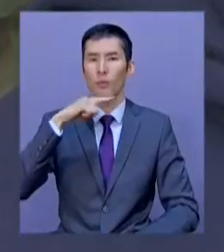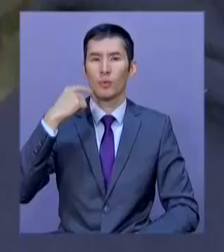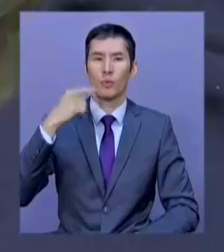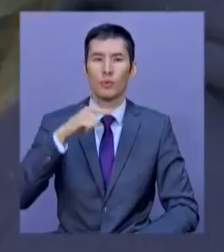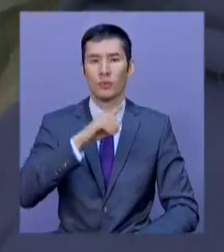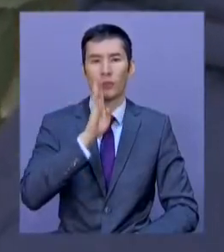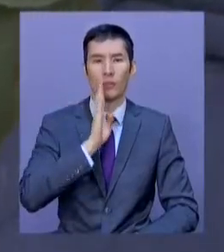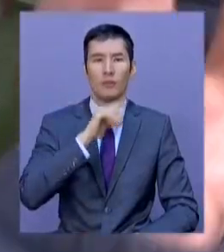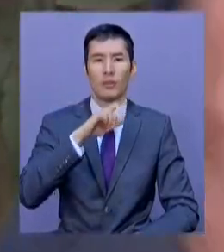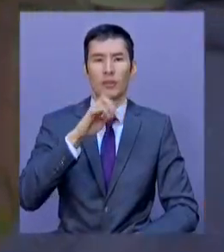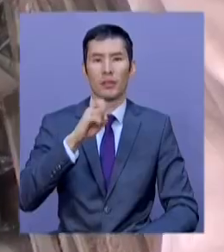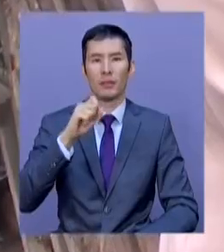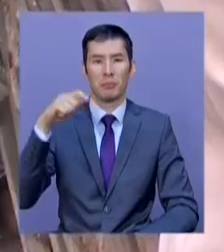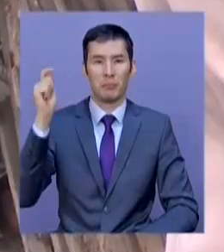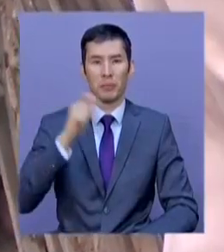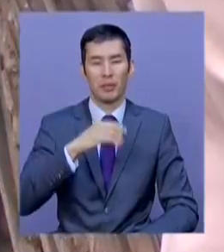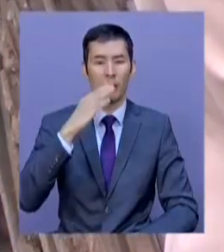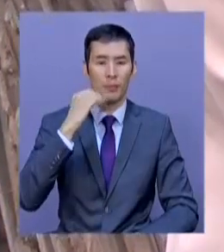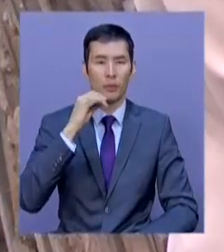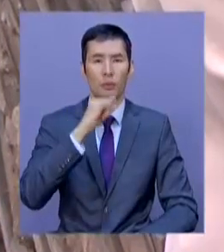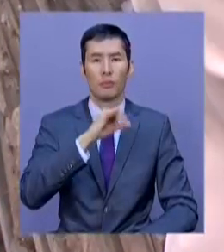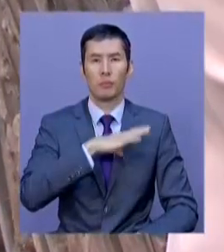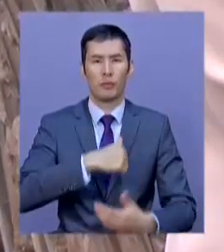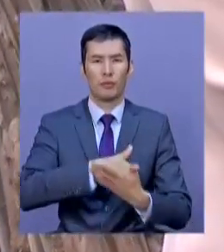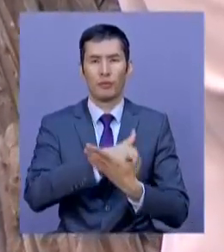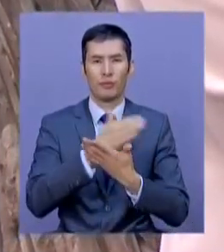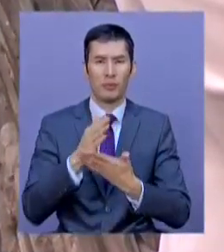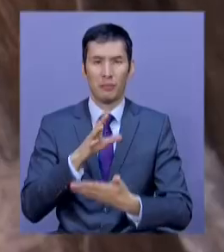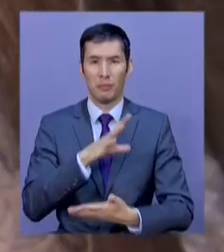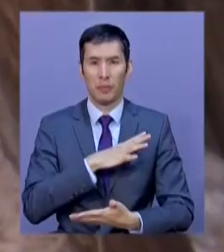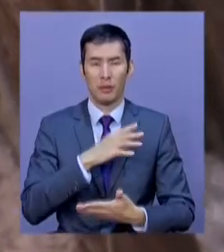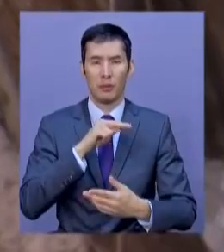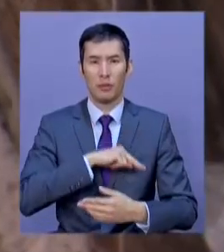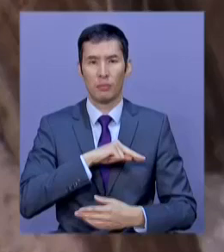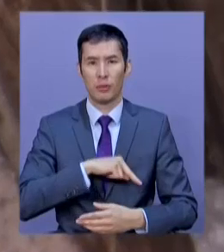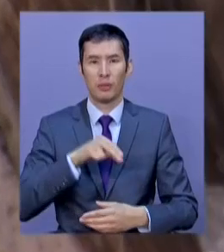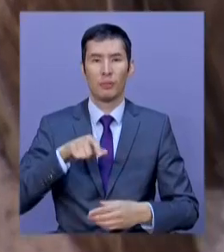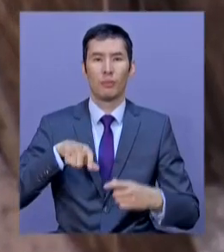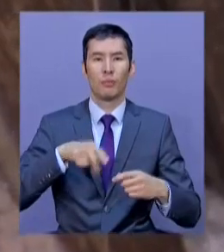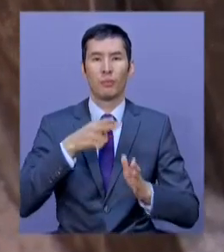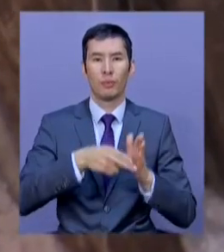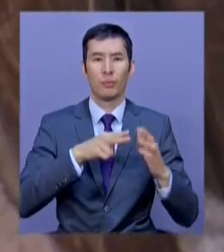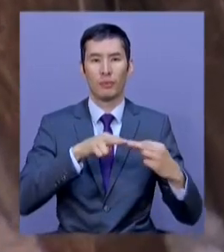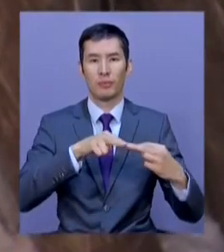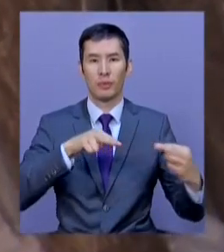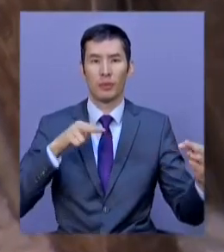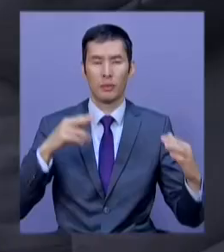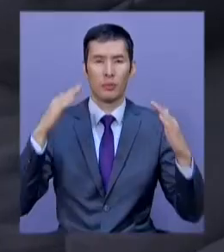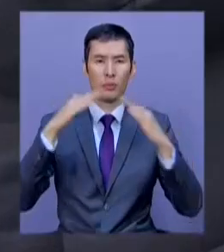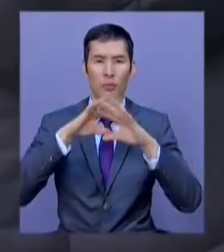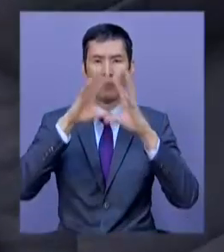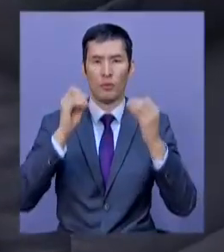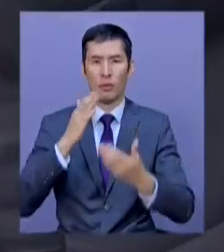әжейде де кезінде бәрі болған. Ұйып отырған отбасы да, табысты жұмысы да. Темір жолшы болып қызмет еткен оның өмірінің астан